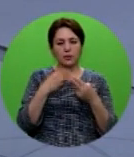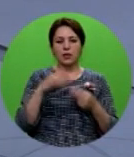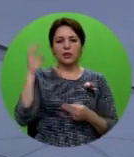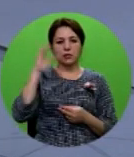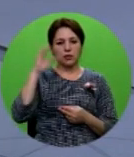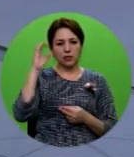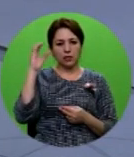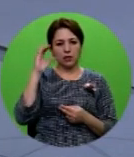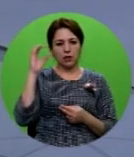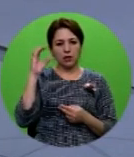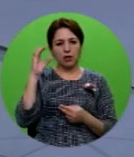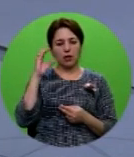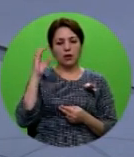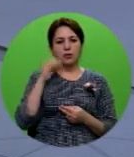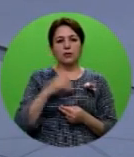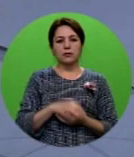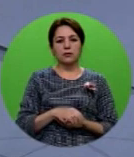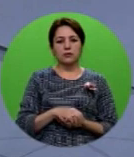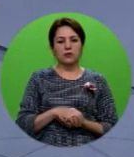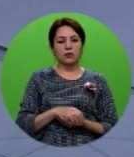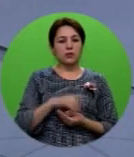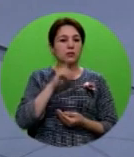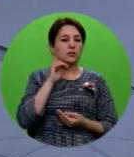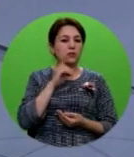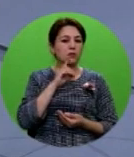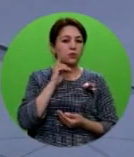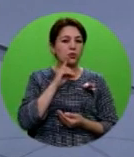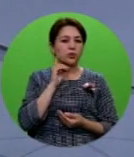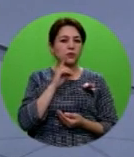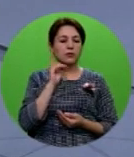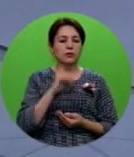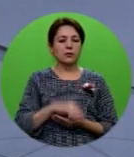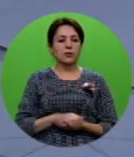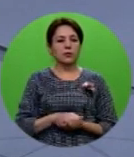синий элемент орнамента, зеленый.